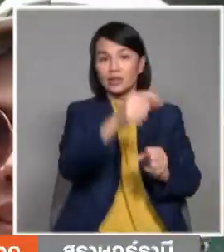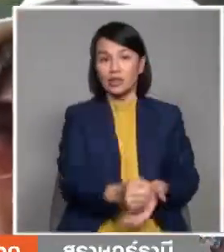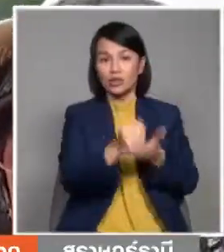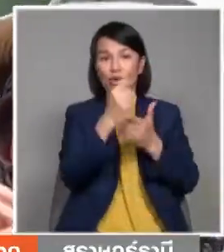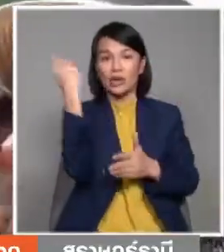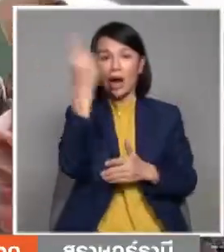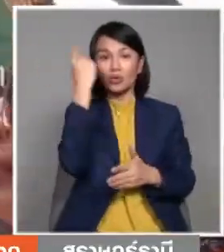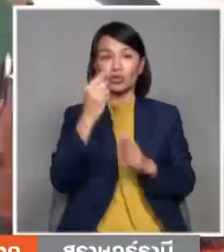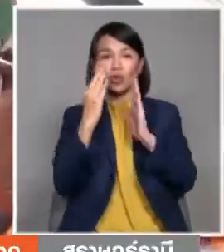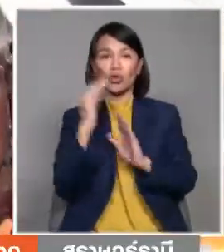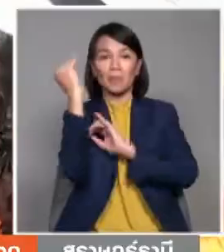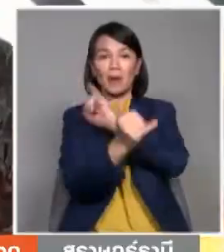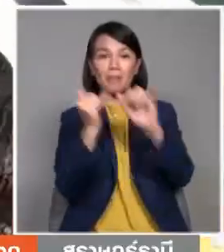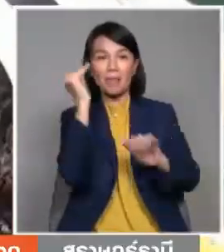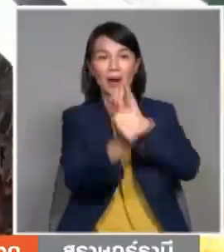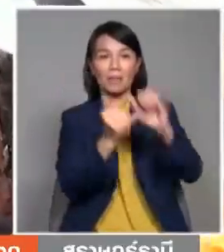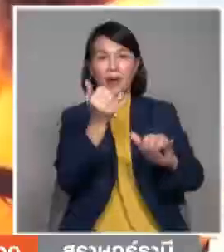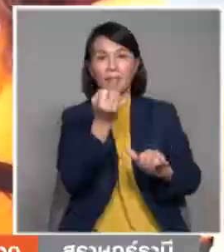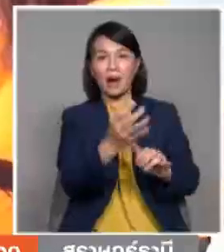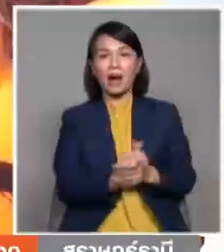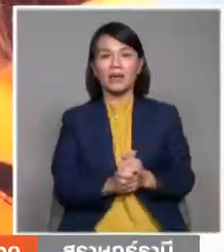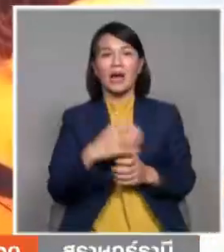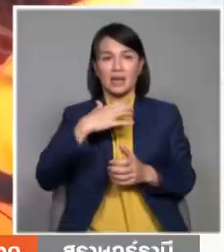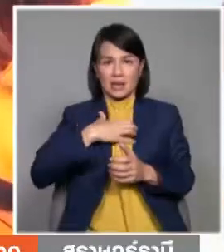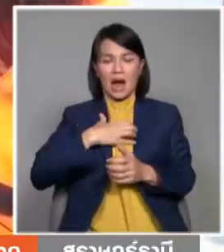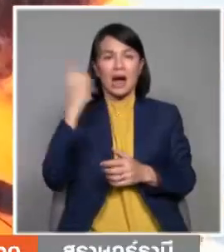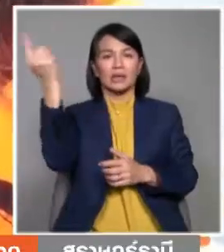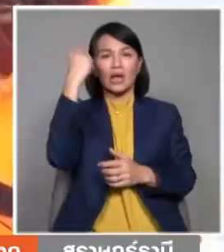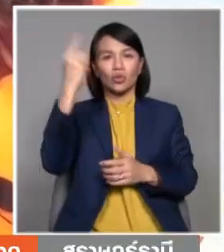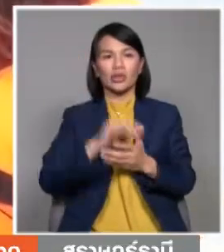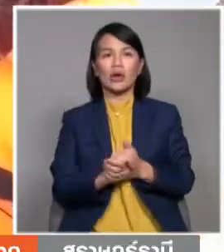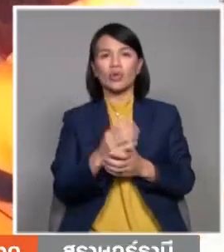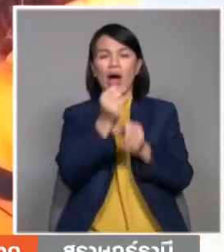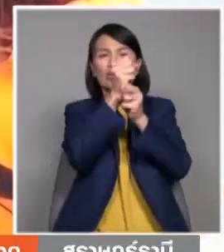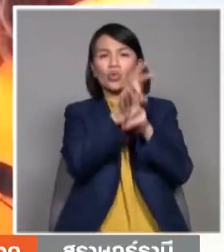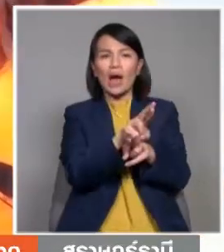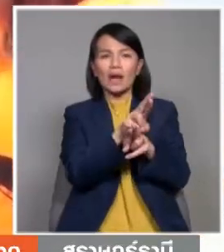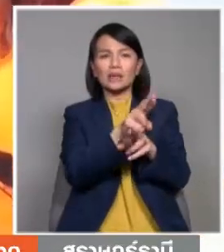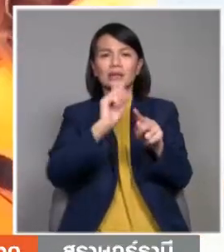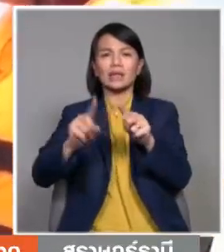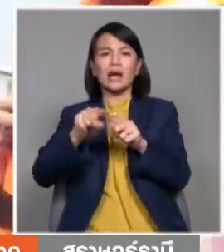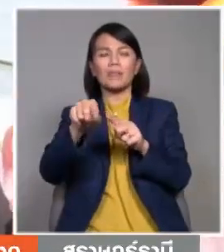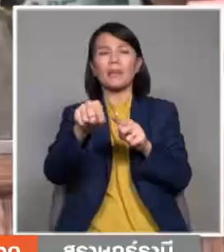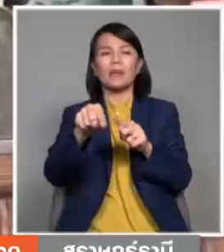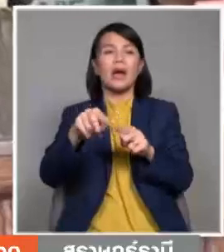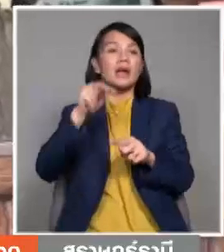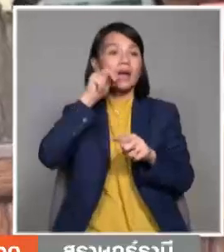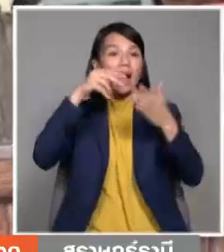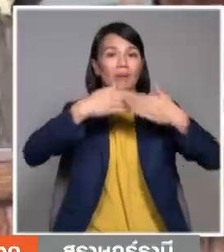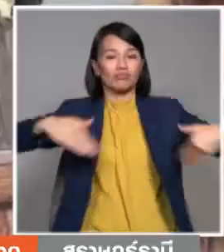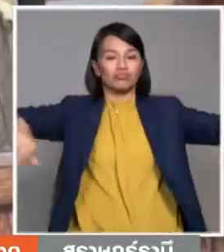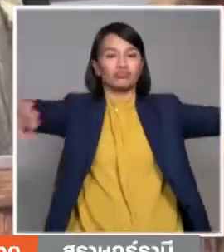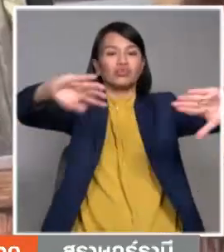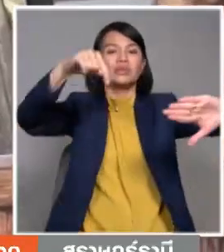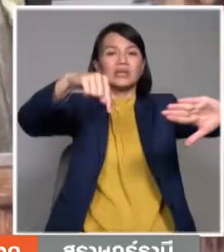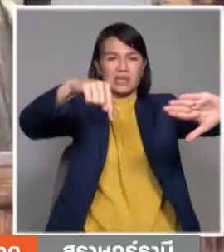การท่องเที่ยวคึกคักขึ้นก็อยากจะให้นักท่องเที่ยวช่วยกันรักษาความเป็นธรรมชาติโดยเฉพาะในพื้นที่อ่างเก็บน้ำเขื่อนรัชประ